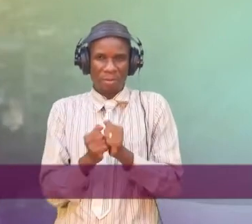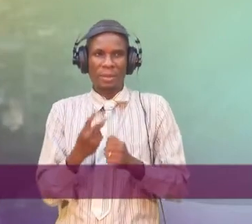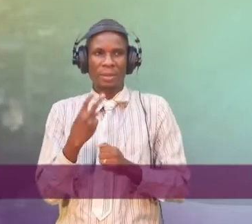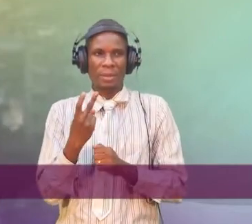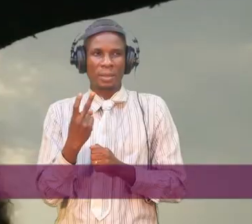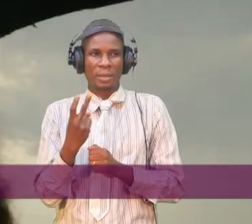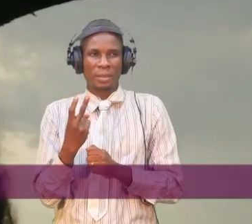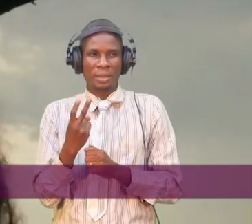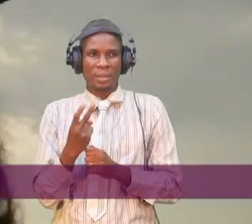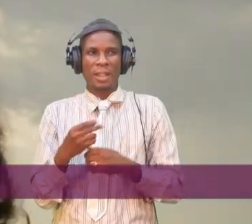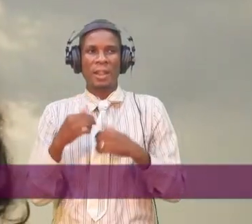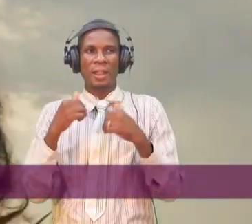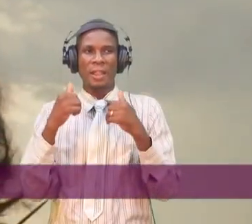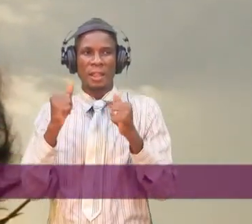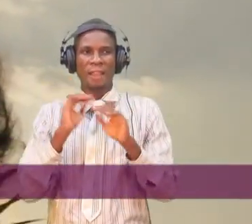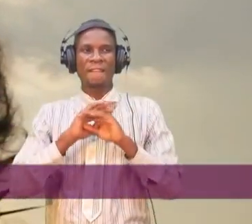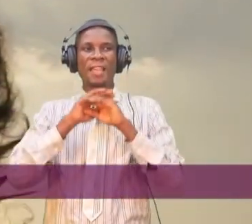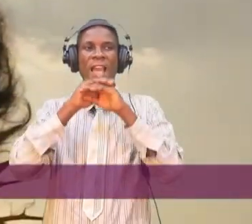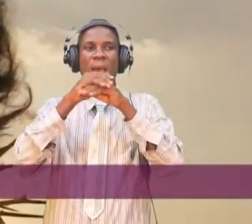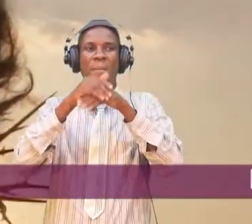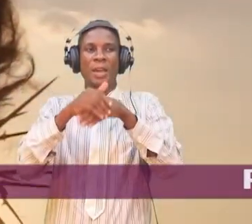Oyo ezali komema ngai na likambo na ngai mibale.